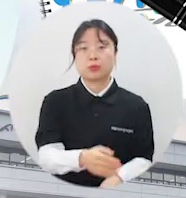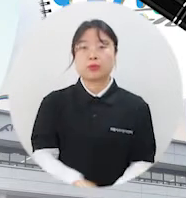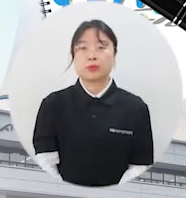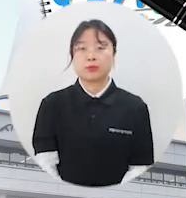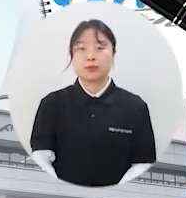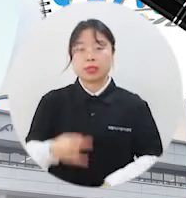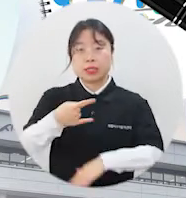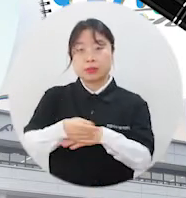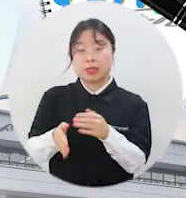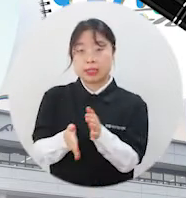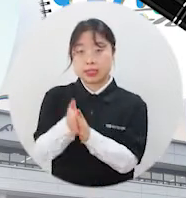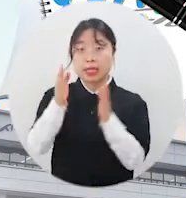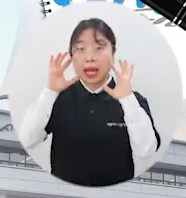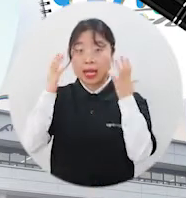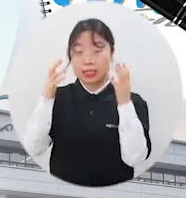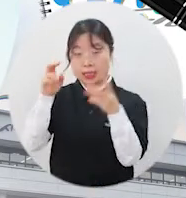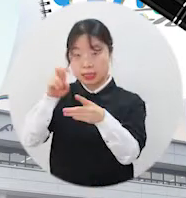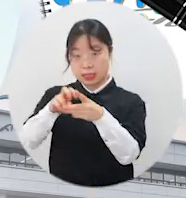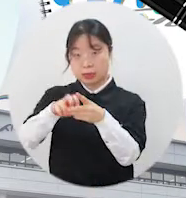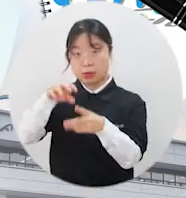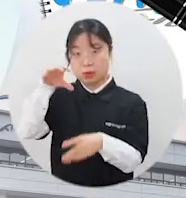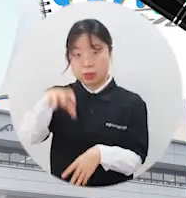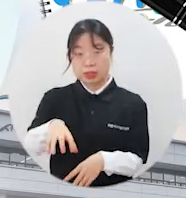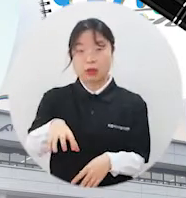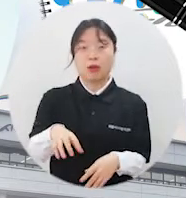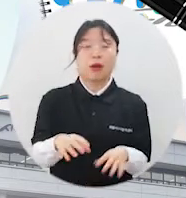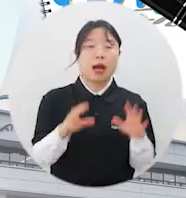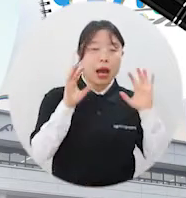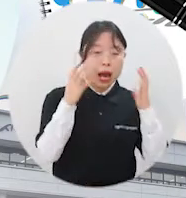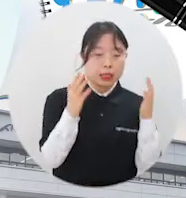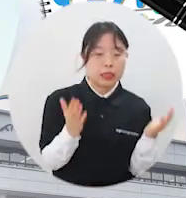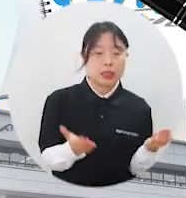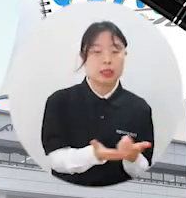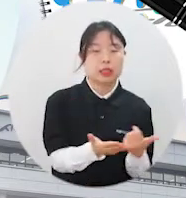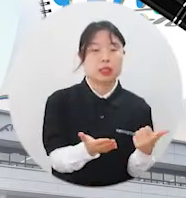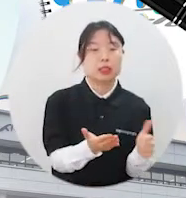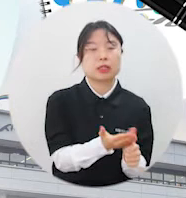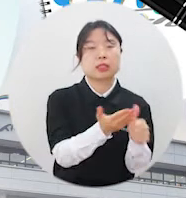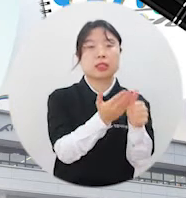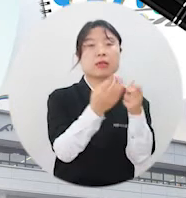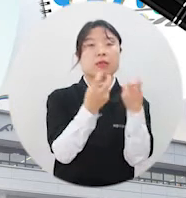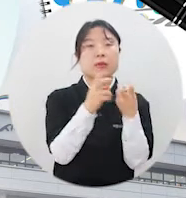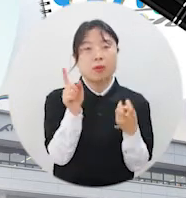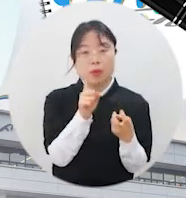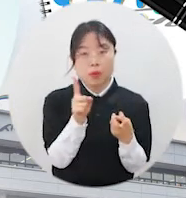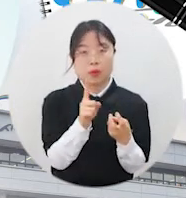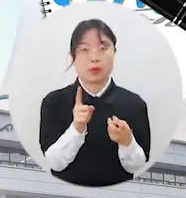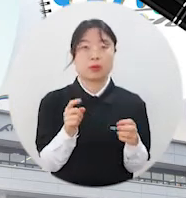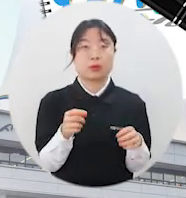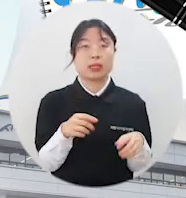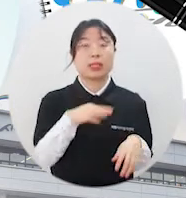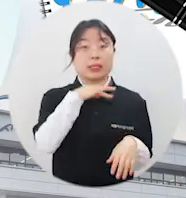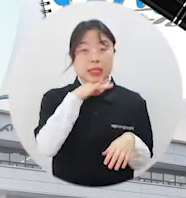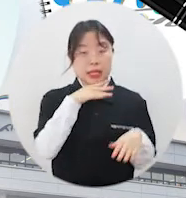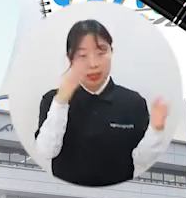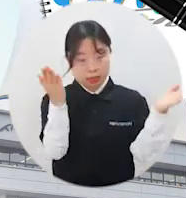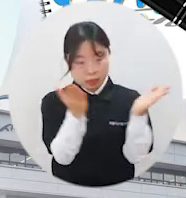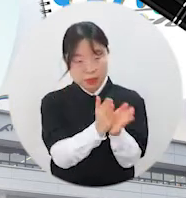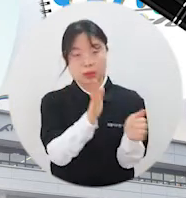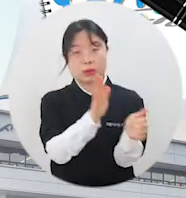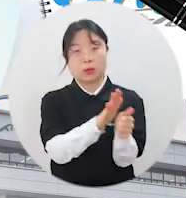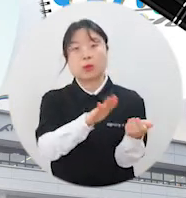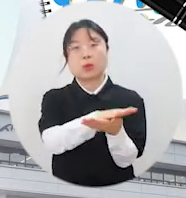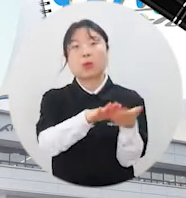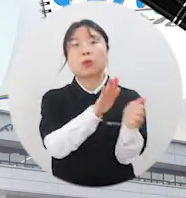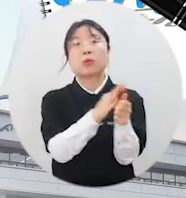의왕시 육아종합지원센터에서 영유아 개별적 발달 차이, 자녀 유형에 맞는 상호놀이 및 놀이 방법 등을 만나볼 수